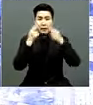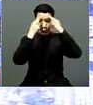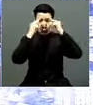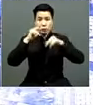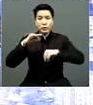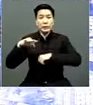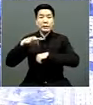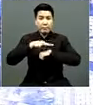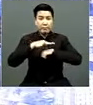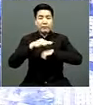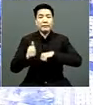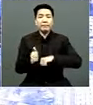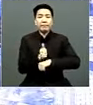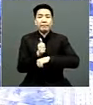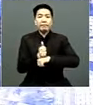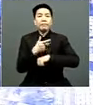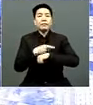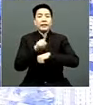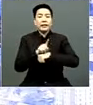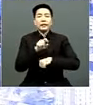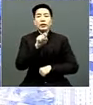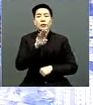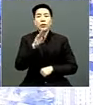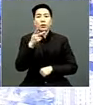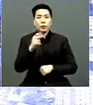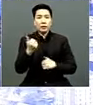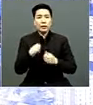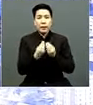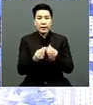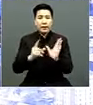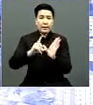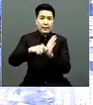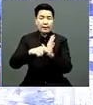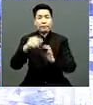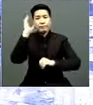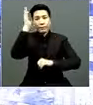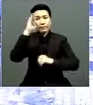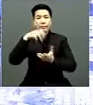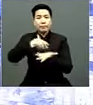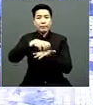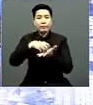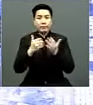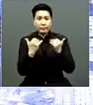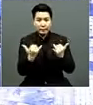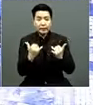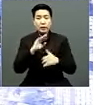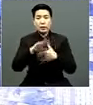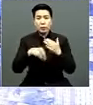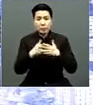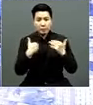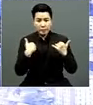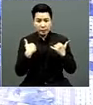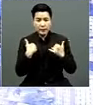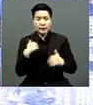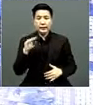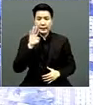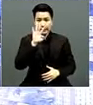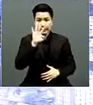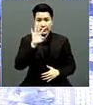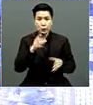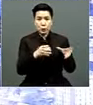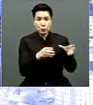ในตำแหน่งท่านได้ให้ทางท่านเลขาได้นำเสนอนะครับมีทั้งหมด4กลุ่มอย่